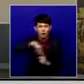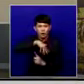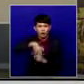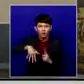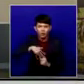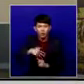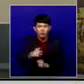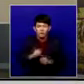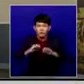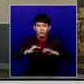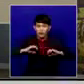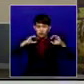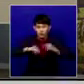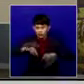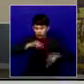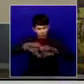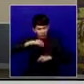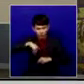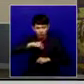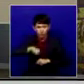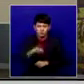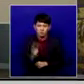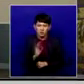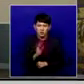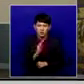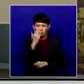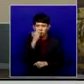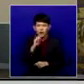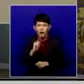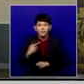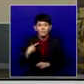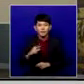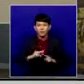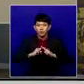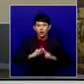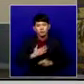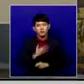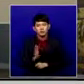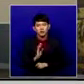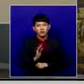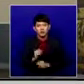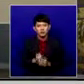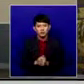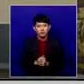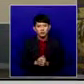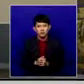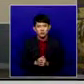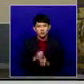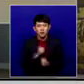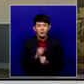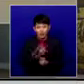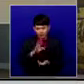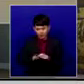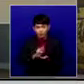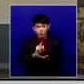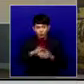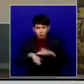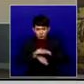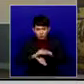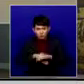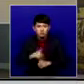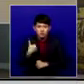ช่รัฐบาลมาดูทุกอย่างเพื่อผลประโยชน์ของพวกพ้องเขาใช้ Big Data Big Data เห็นไหม